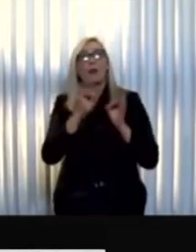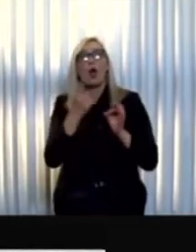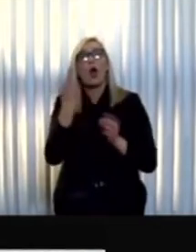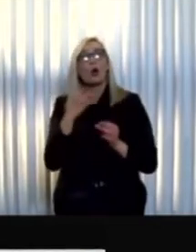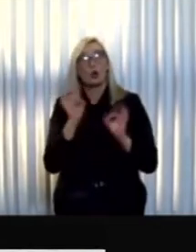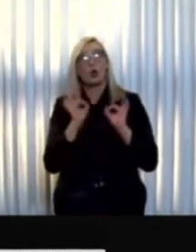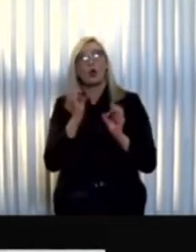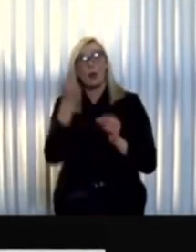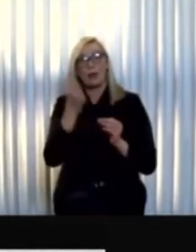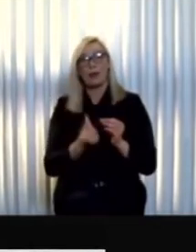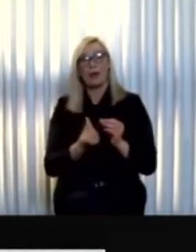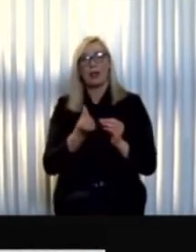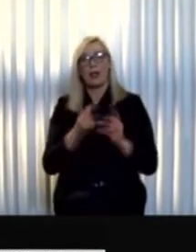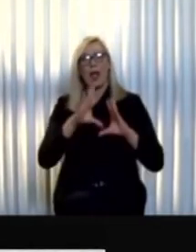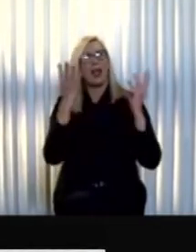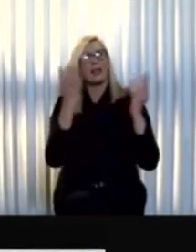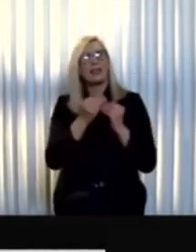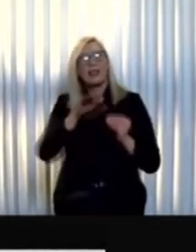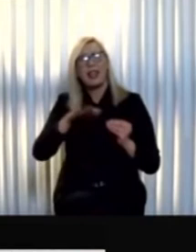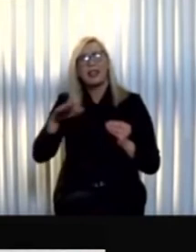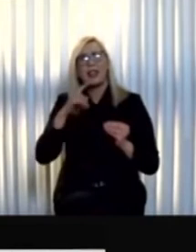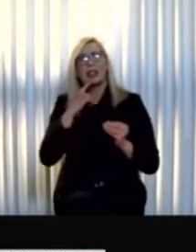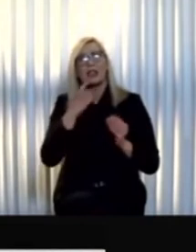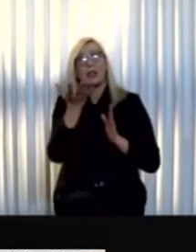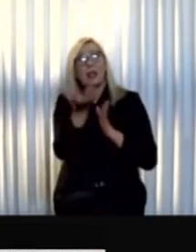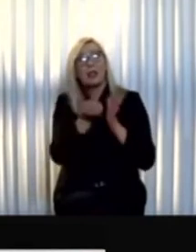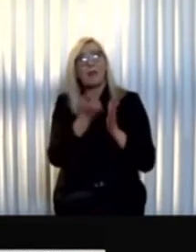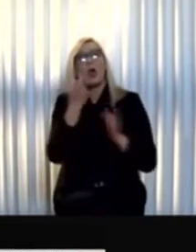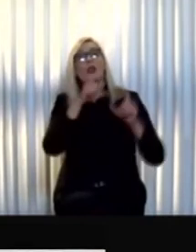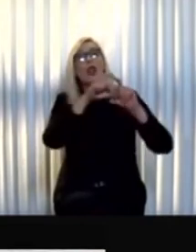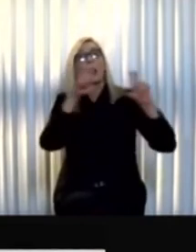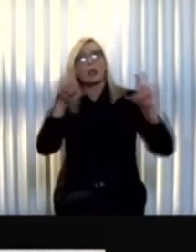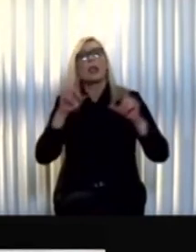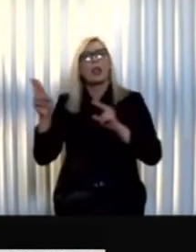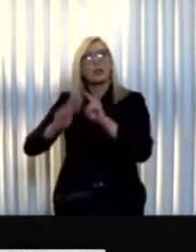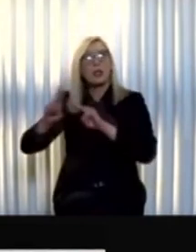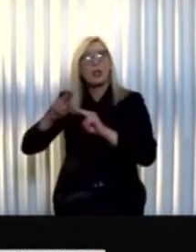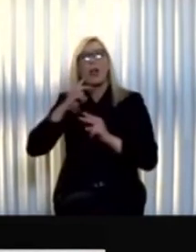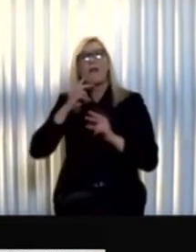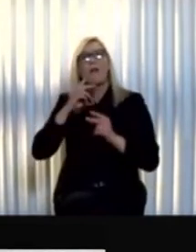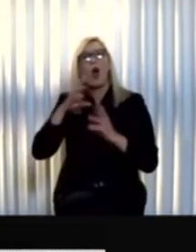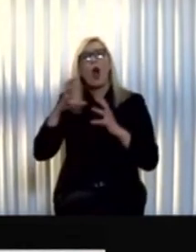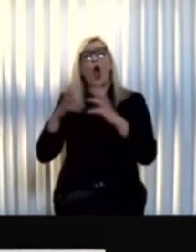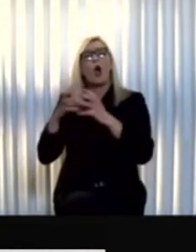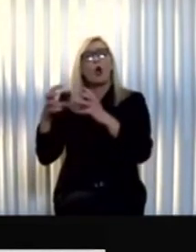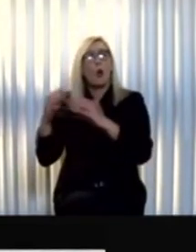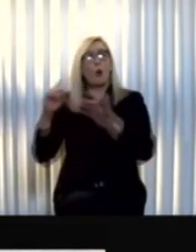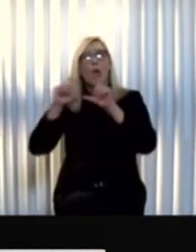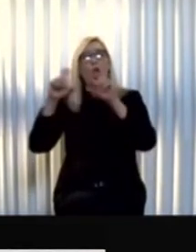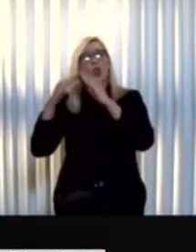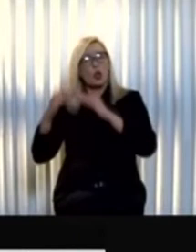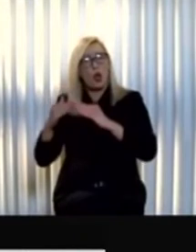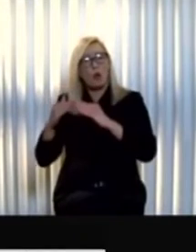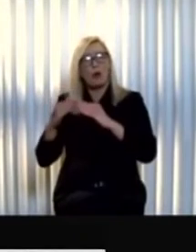плата, сите деца се извадени од институциите, се згрижени во групни домови, ја